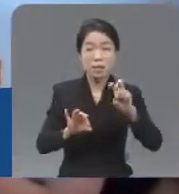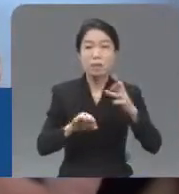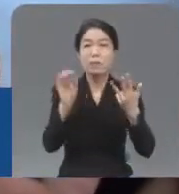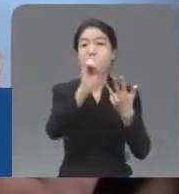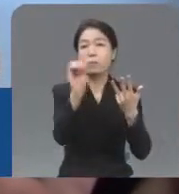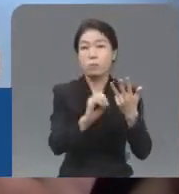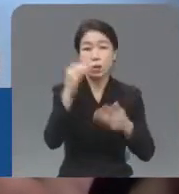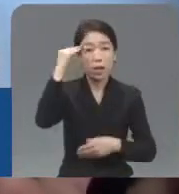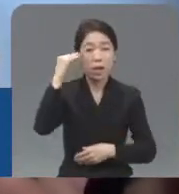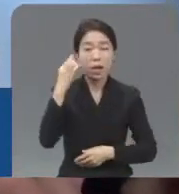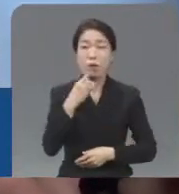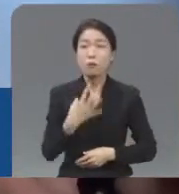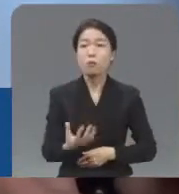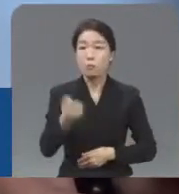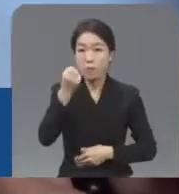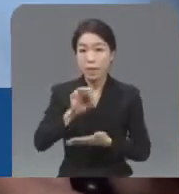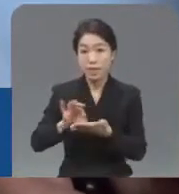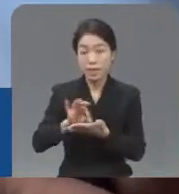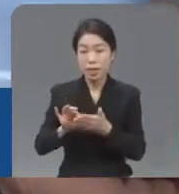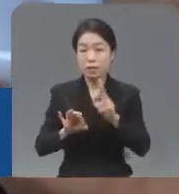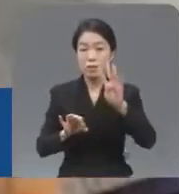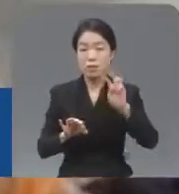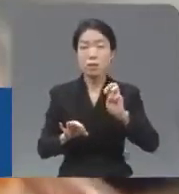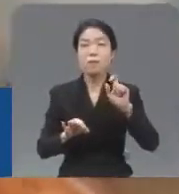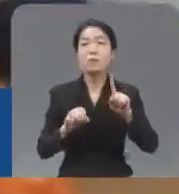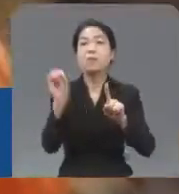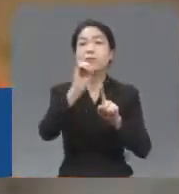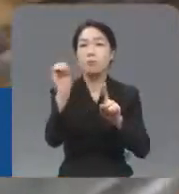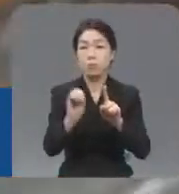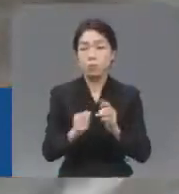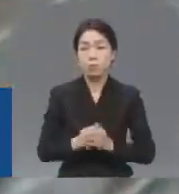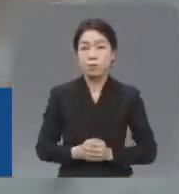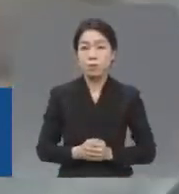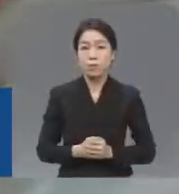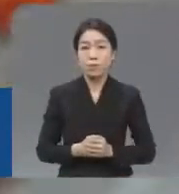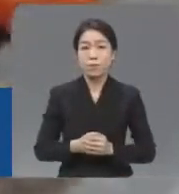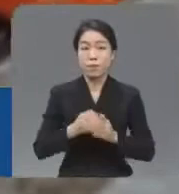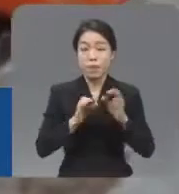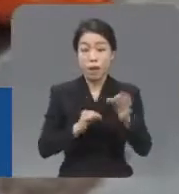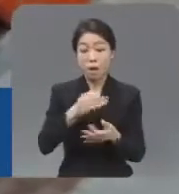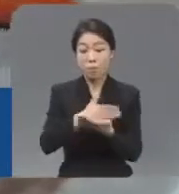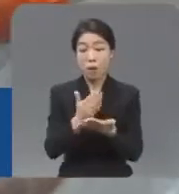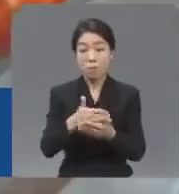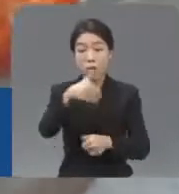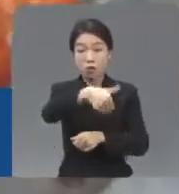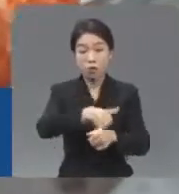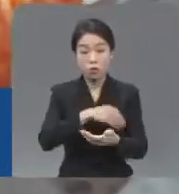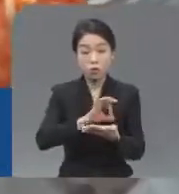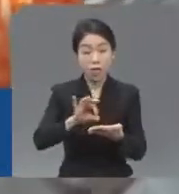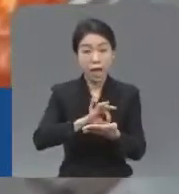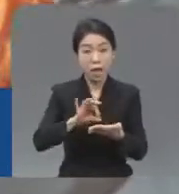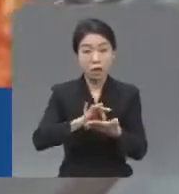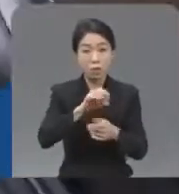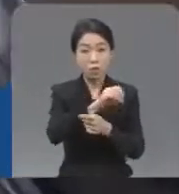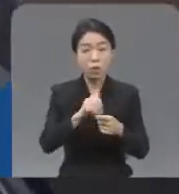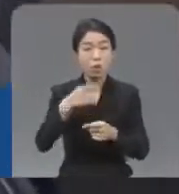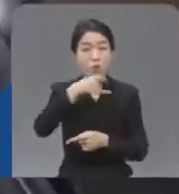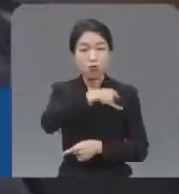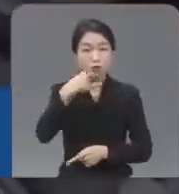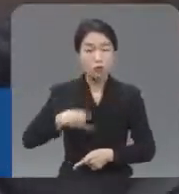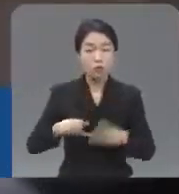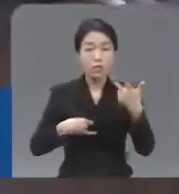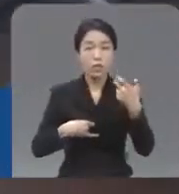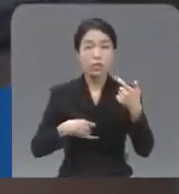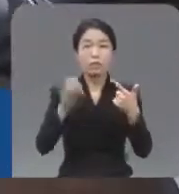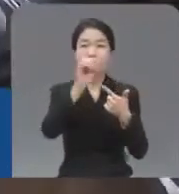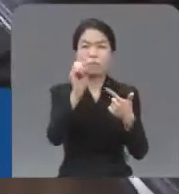28%, 국내산 김치 사용 비율은 31%였습니다. 업종별로는 수입 김치 사용 비율이 중식이